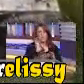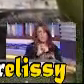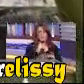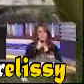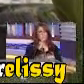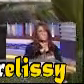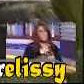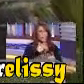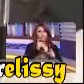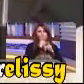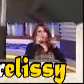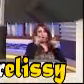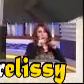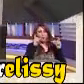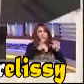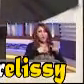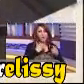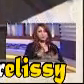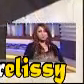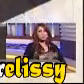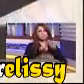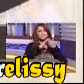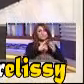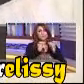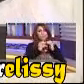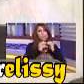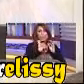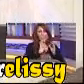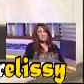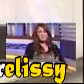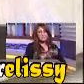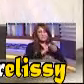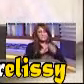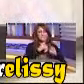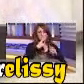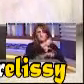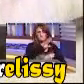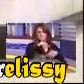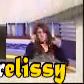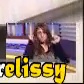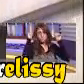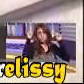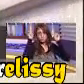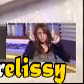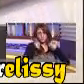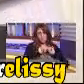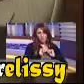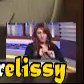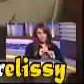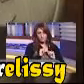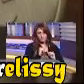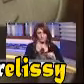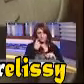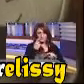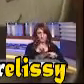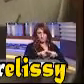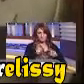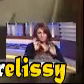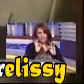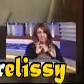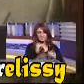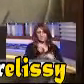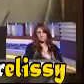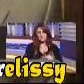المطالب الفئوية وليس المظاهرات السياسية. المظاهرات دي مظاهرات لها طابع سياسي، إنما احنا لنا دور